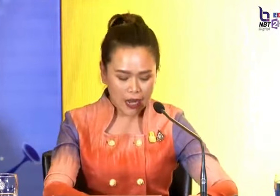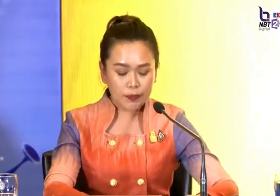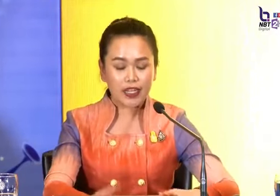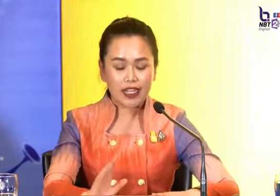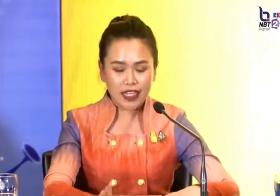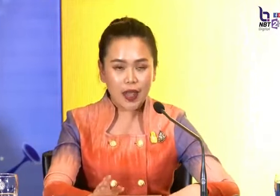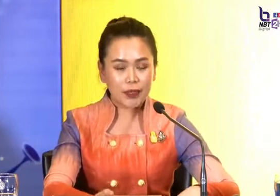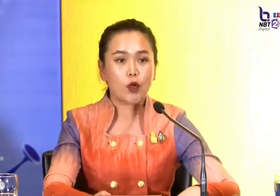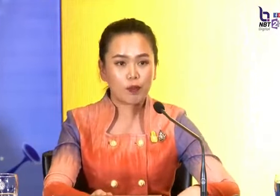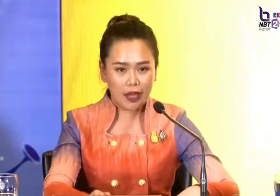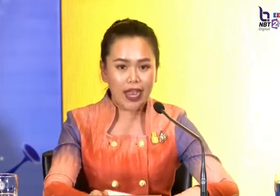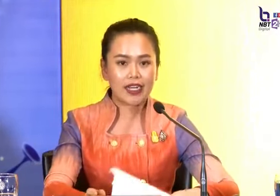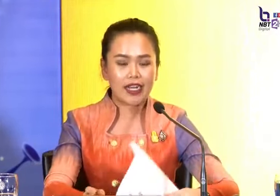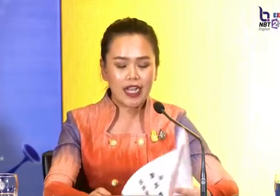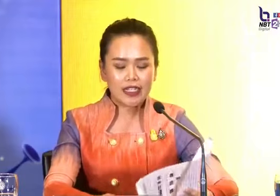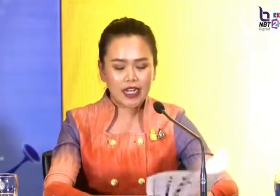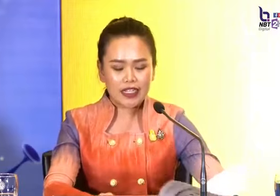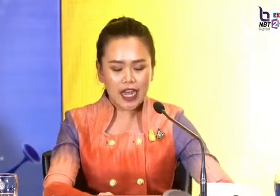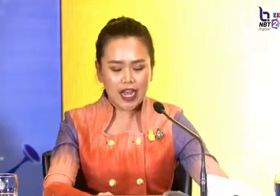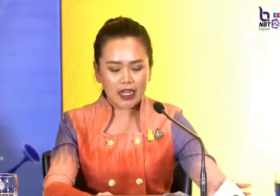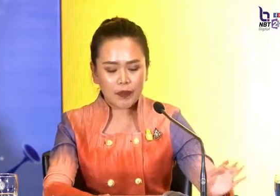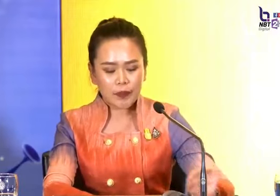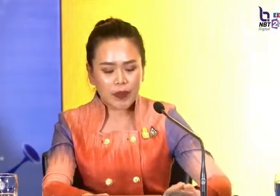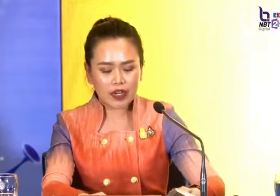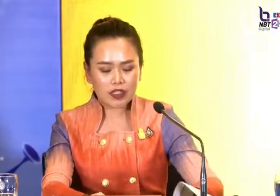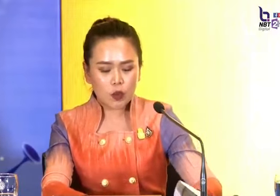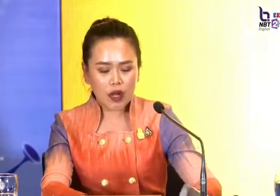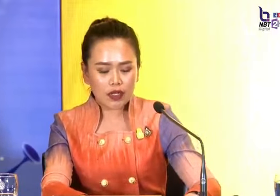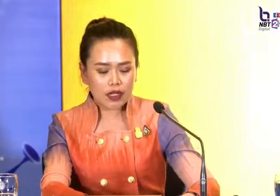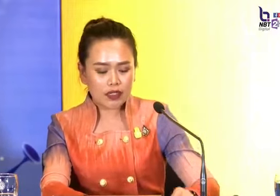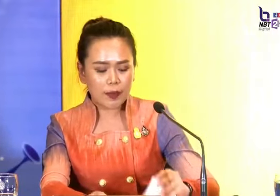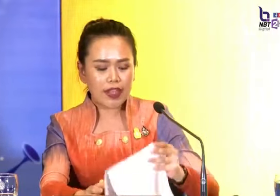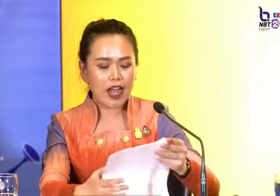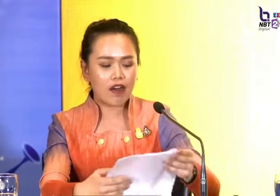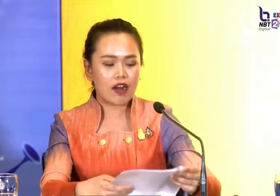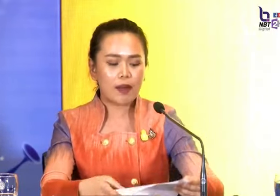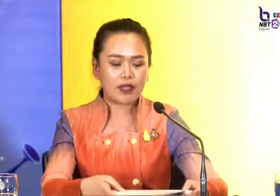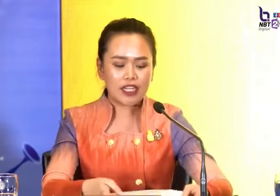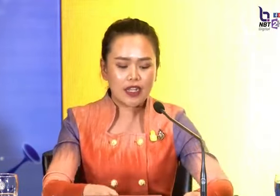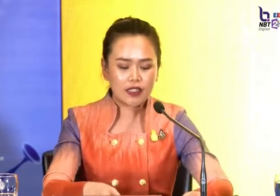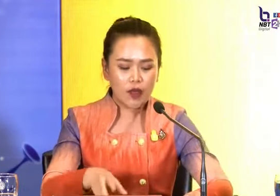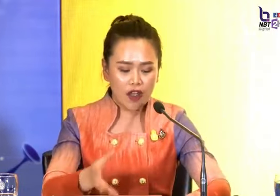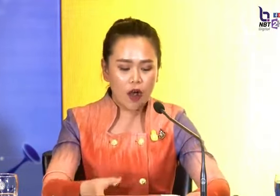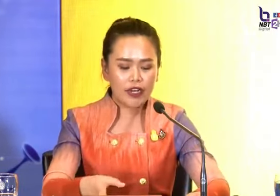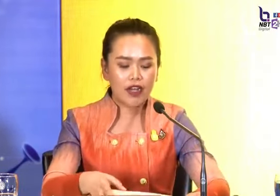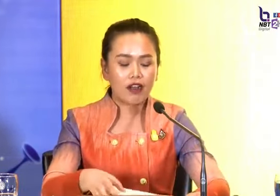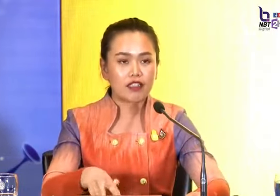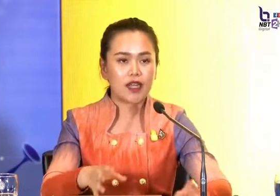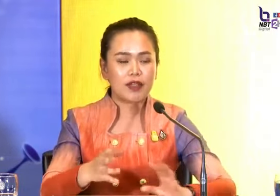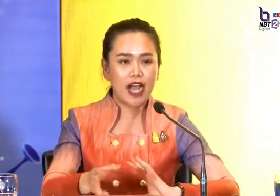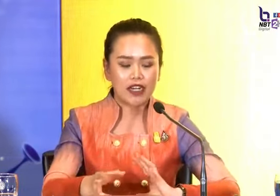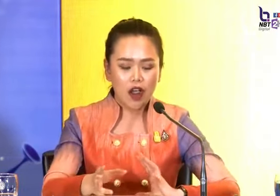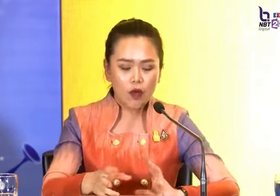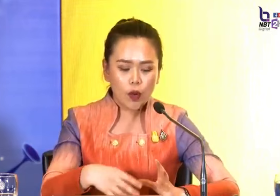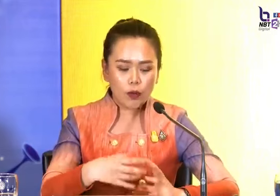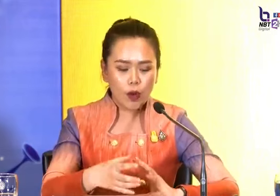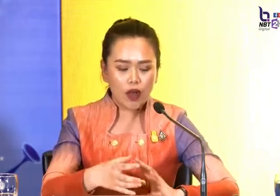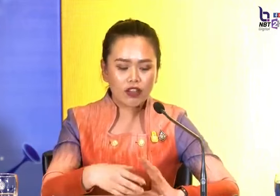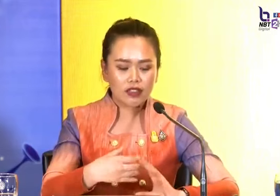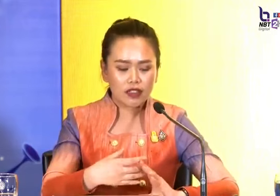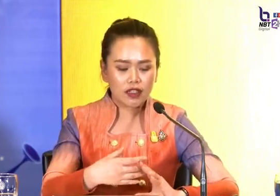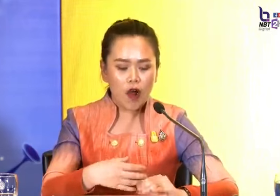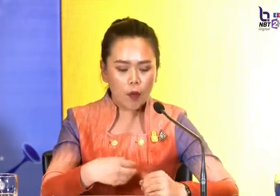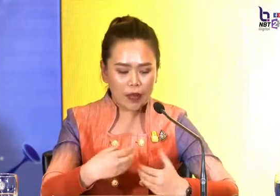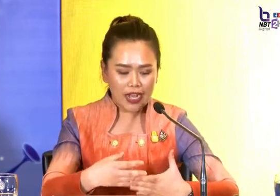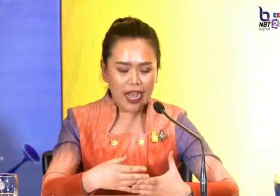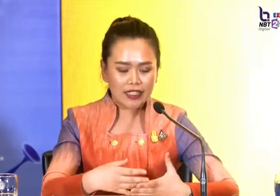างาช้างผิดกฎหมายนะคะทั้งนี้ทางกระทรวงทรัพยากรและธรรมชาติและสิ่งแวดล้อมเนี่ยนะคะก็จะได้มีการรวบรวม